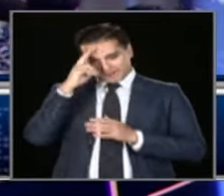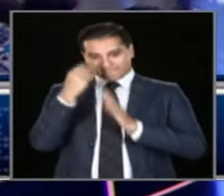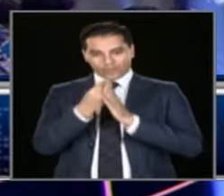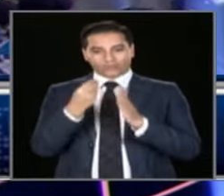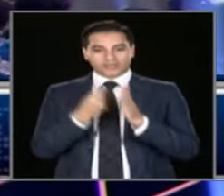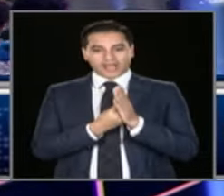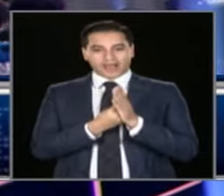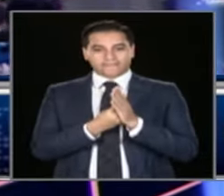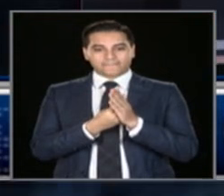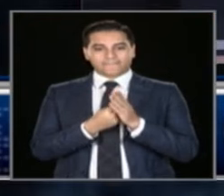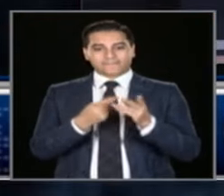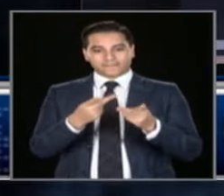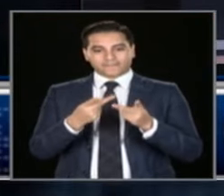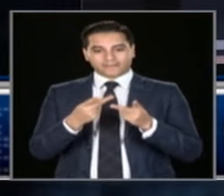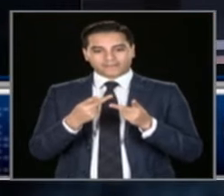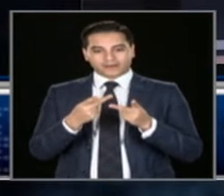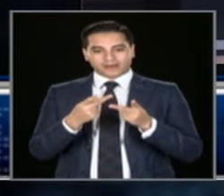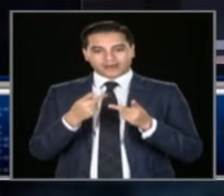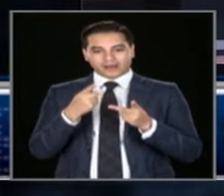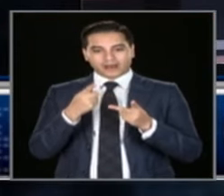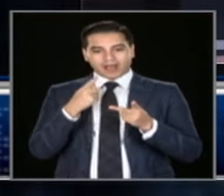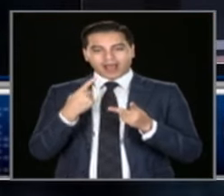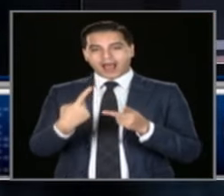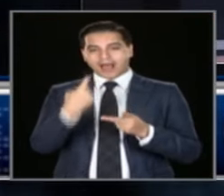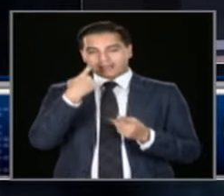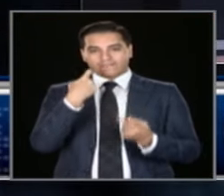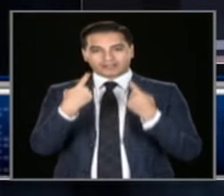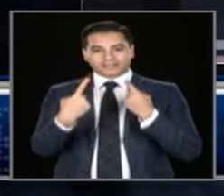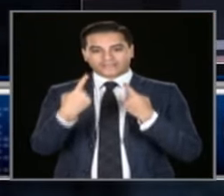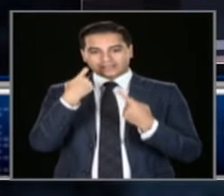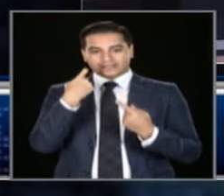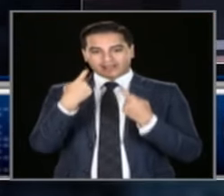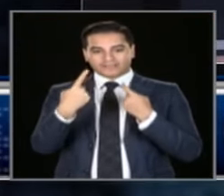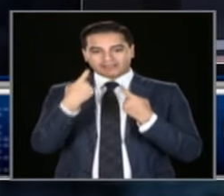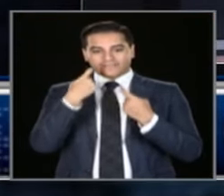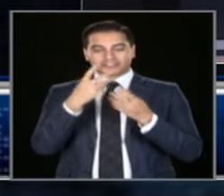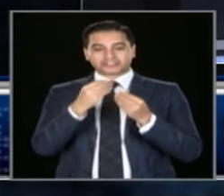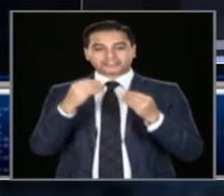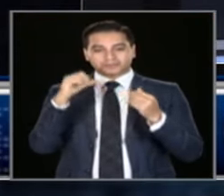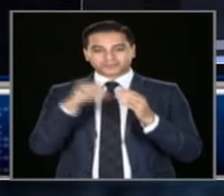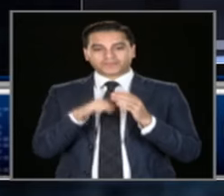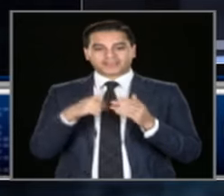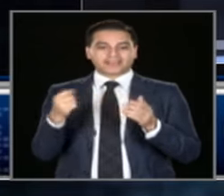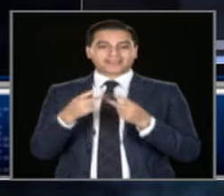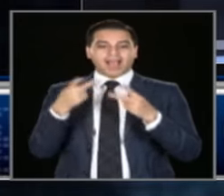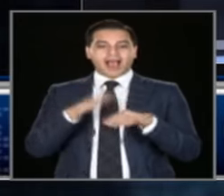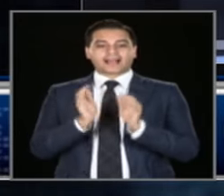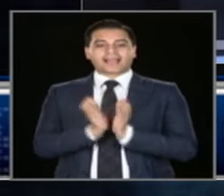منتخب استقبل أكبر عدد أهداف في نهائي كأس العالم للقارات لكرة